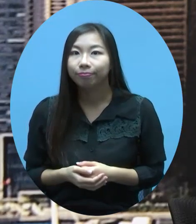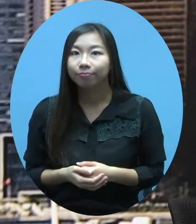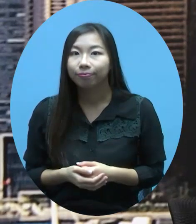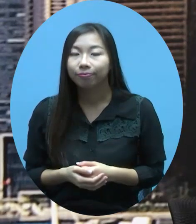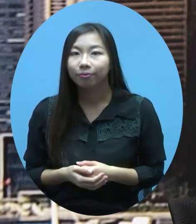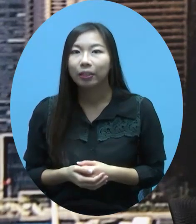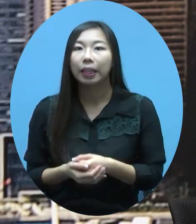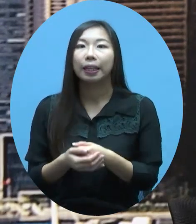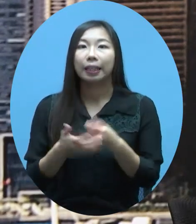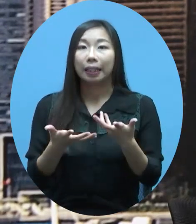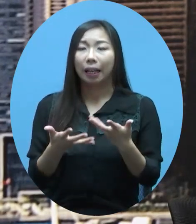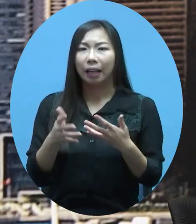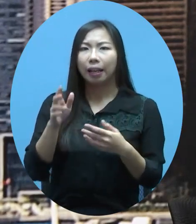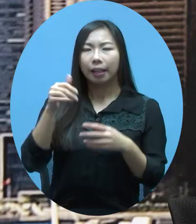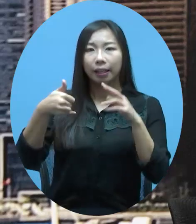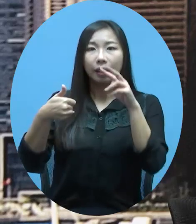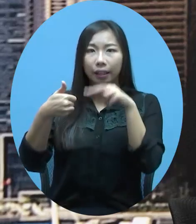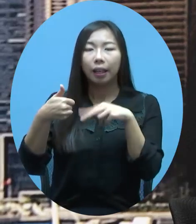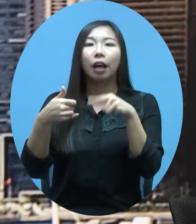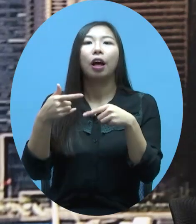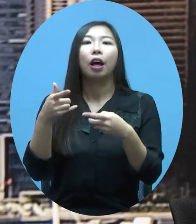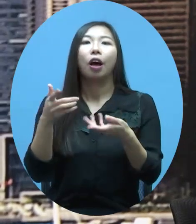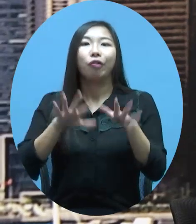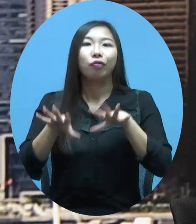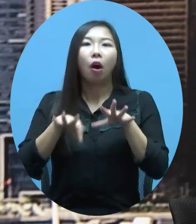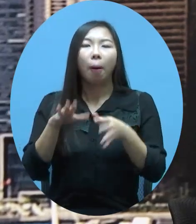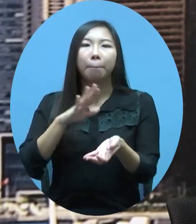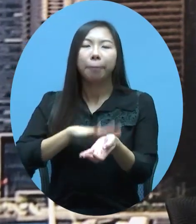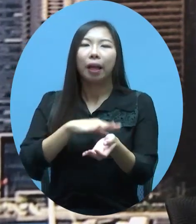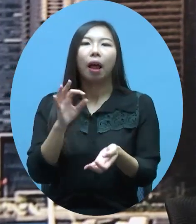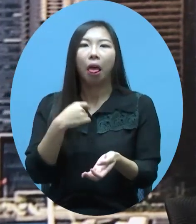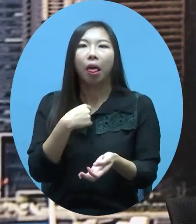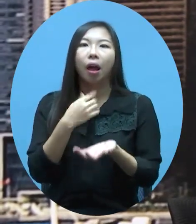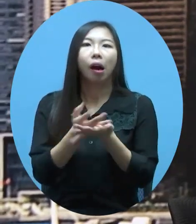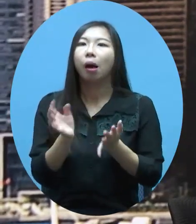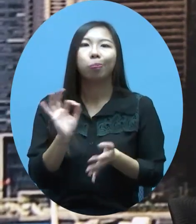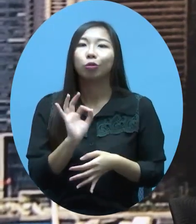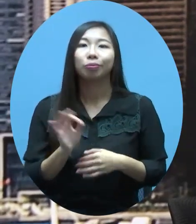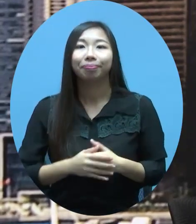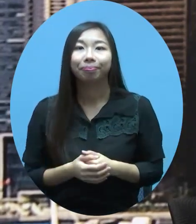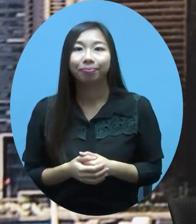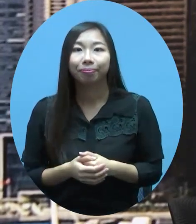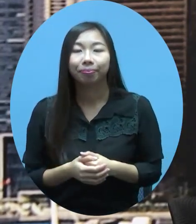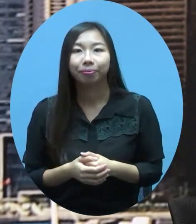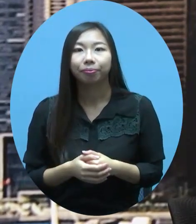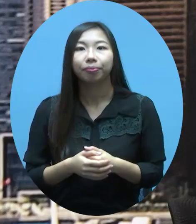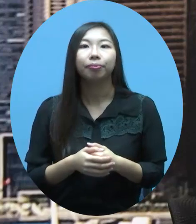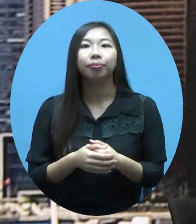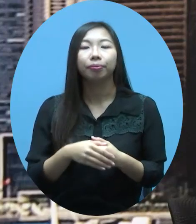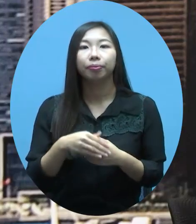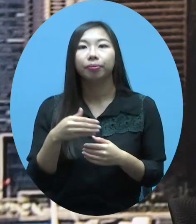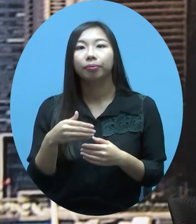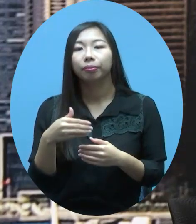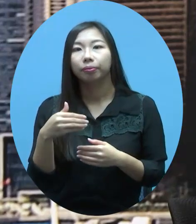咁我哋而家睇翻佢就即係嗰個臨牀情況咧，其實都冇病徵咁樣，係咯。 下一位，呢邊第三行中間嘅女